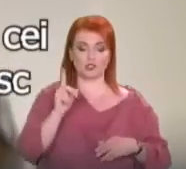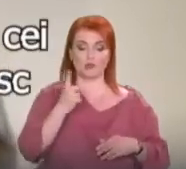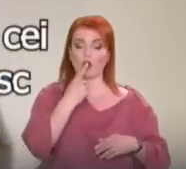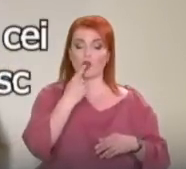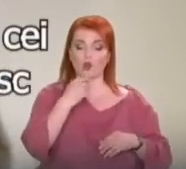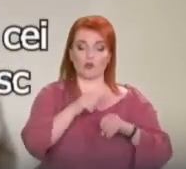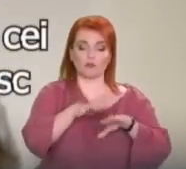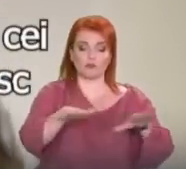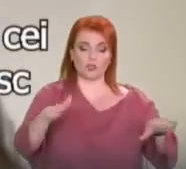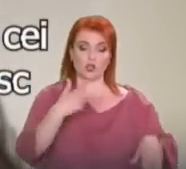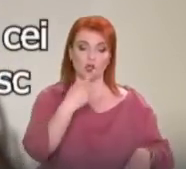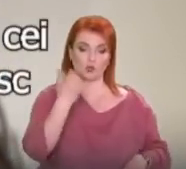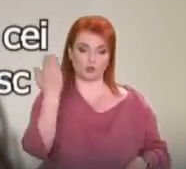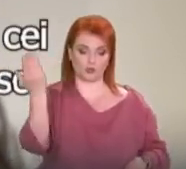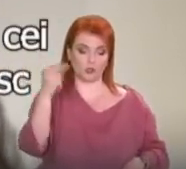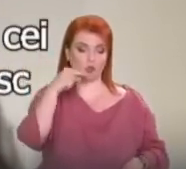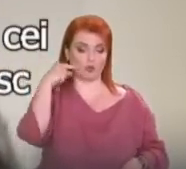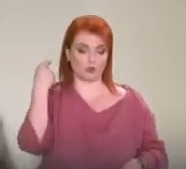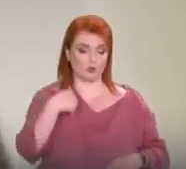пролить русскую кровь.